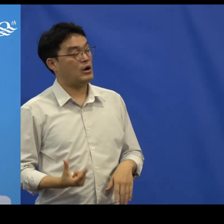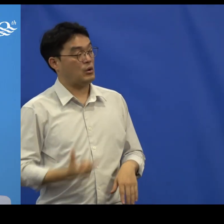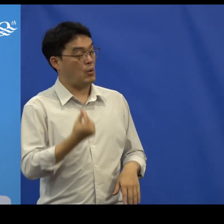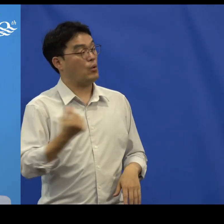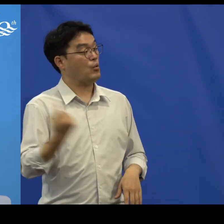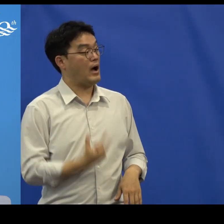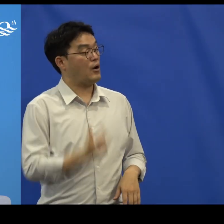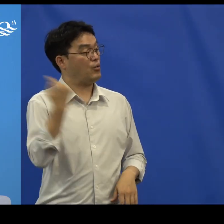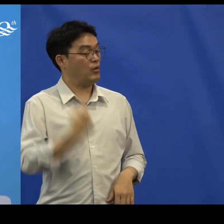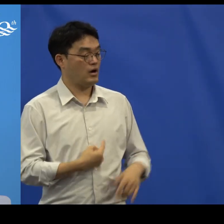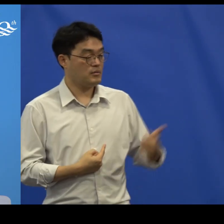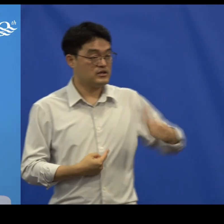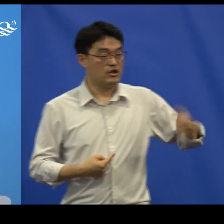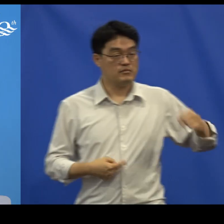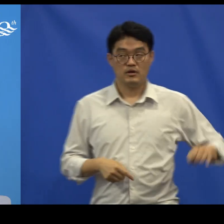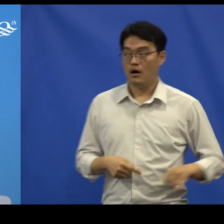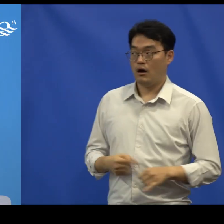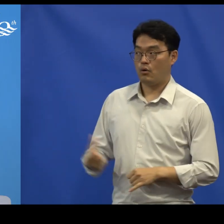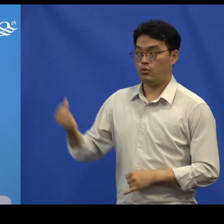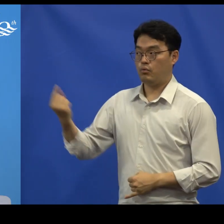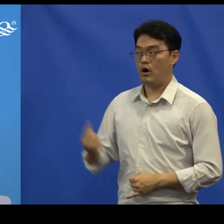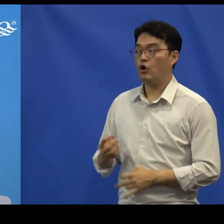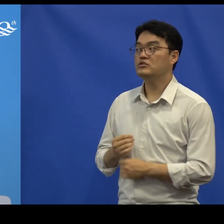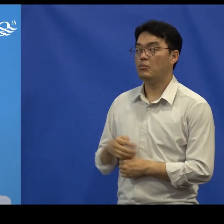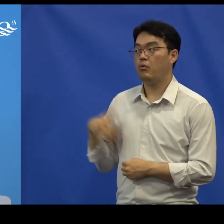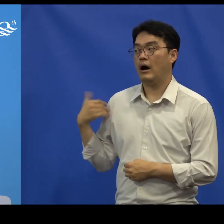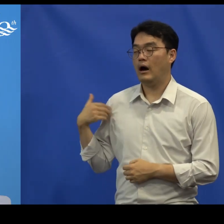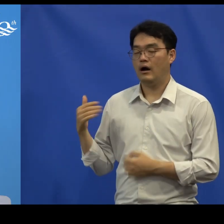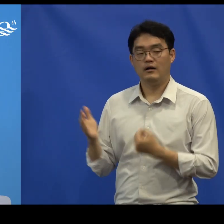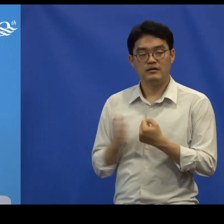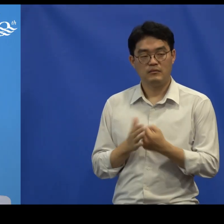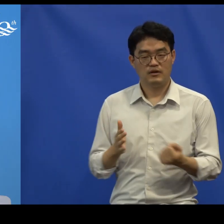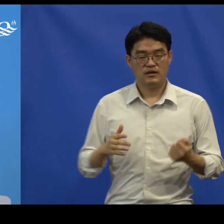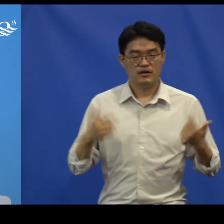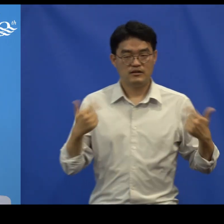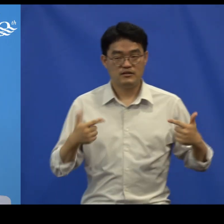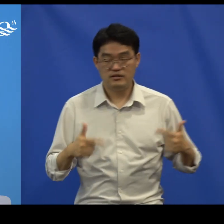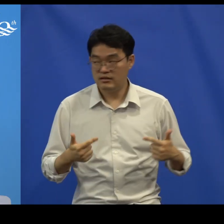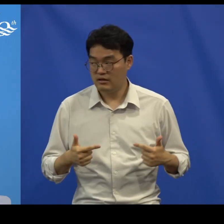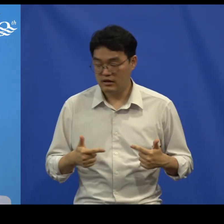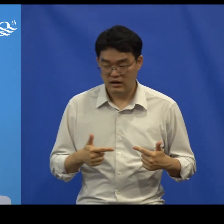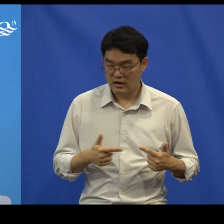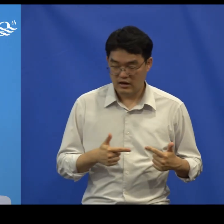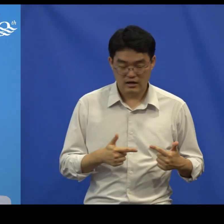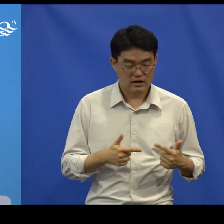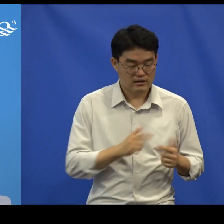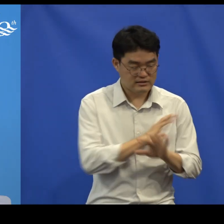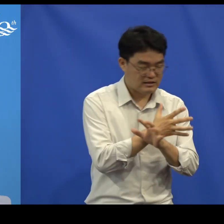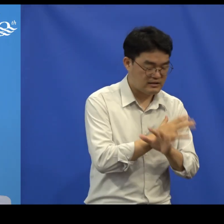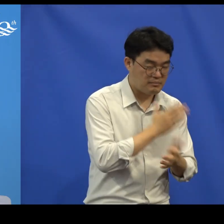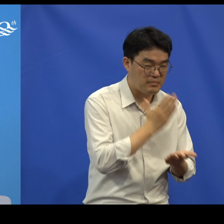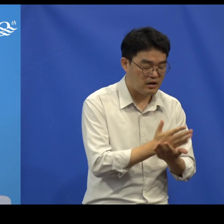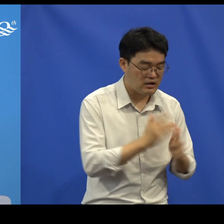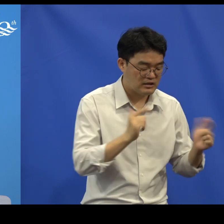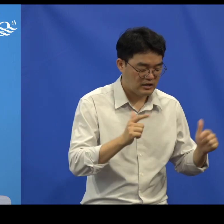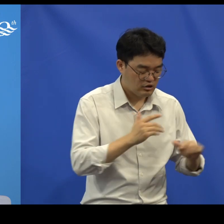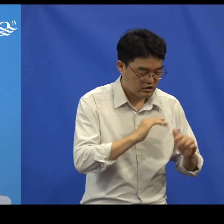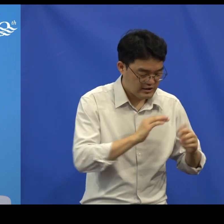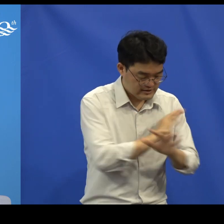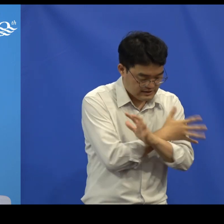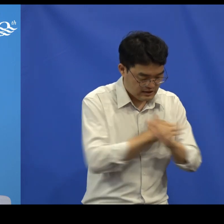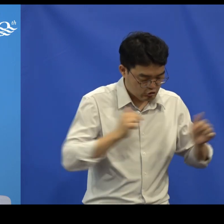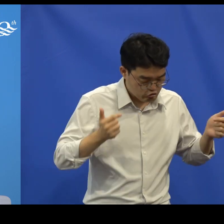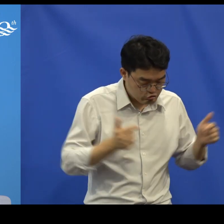그것이 언제인지 모르니까 어떻게 해요? 긴장감이 있는 거죠. 늘 긴장감이 있는 거죠. 여러분, 여기서 중요한